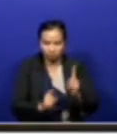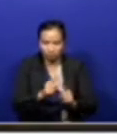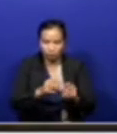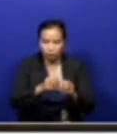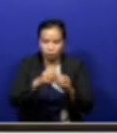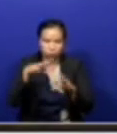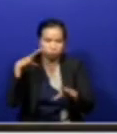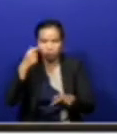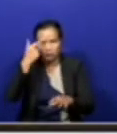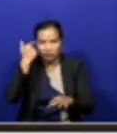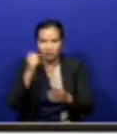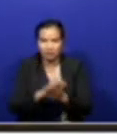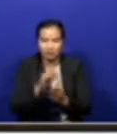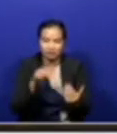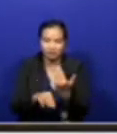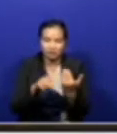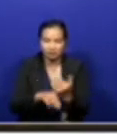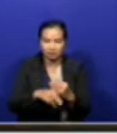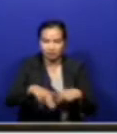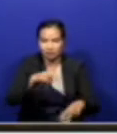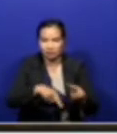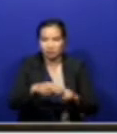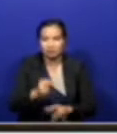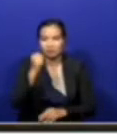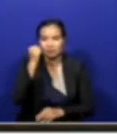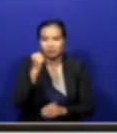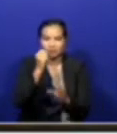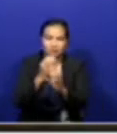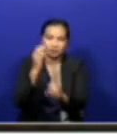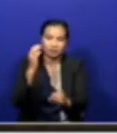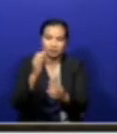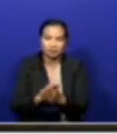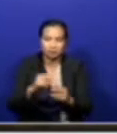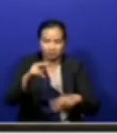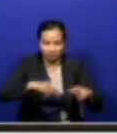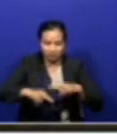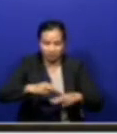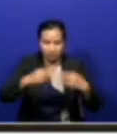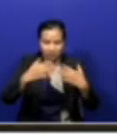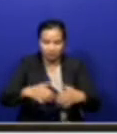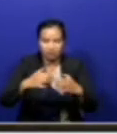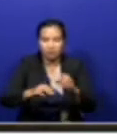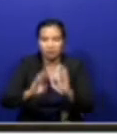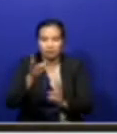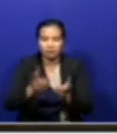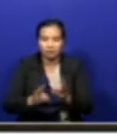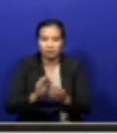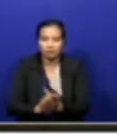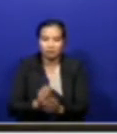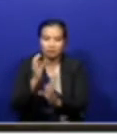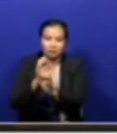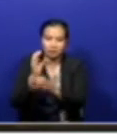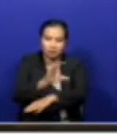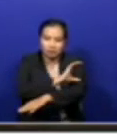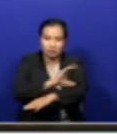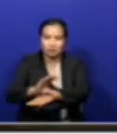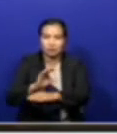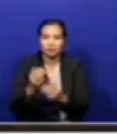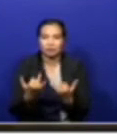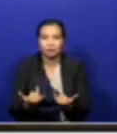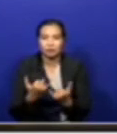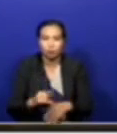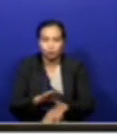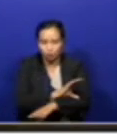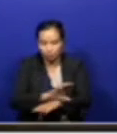นส่งทางบกร่วมกับตำรวจจราจรตรวจรถโดยสารตรวจสอบโรงงานที่ทำให้เกิดฝุ่นรถไฟฟ้าที่สร้างอยู่ในขณะนี้ไม่รู้กี่ส